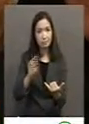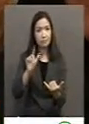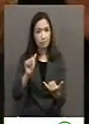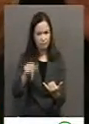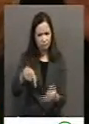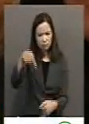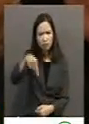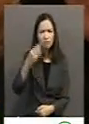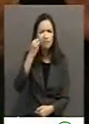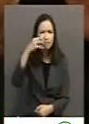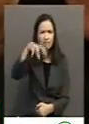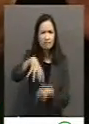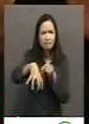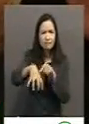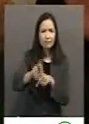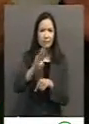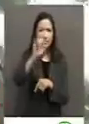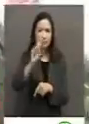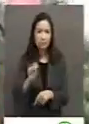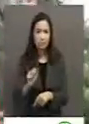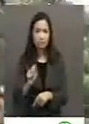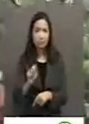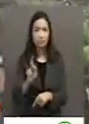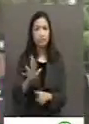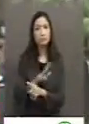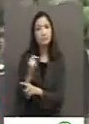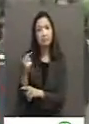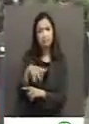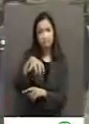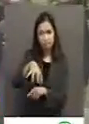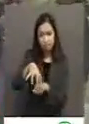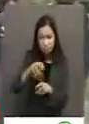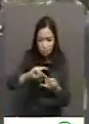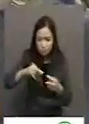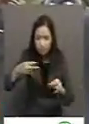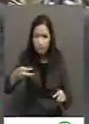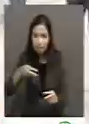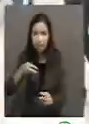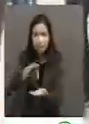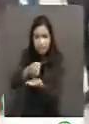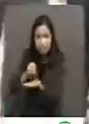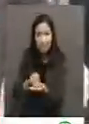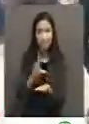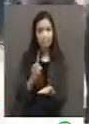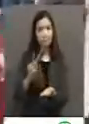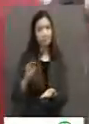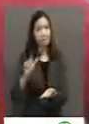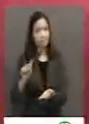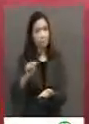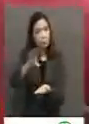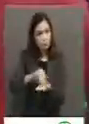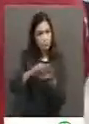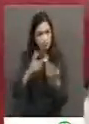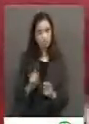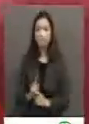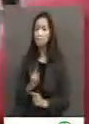ที่ไปหันศพที่บริเวณรีสอร์ทในเขตอำเภอเมืองขอนแก่นถ้าได้ผลแล้วก็สามารถรวบรวมส่งให้อัยการเพื่อเตรียมส่งฟ้องศาล